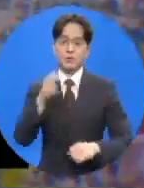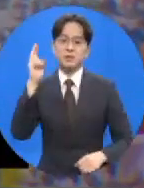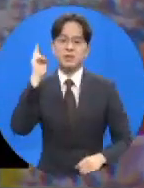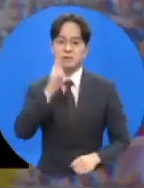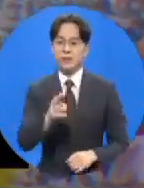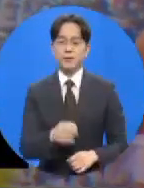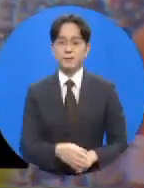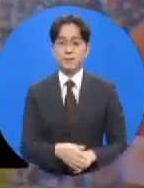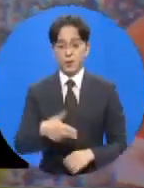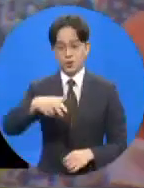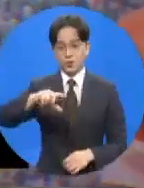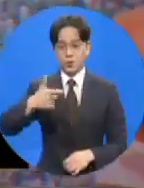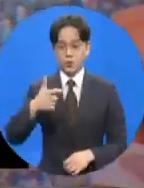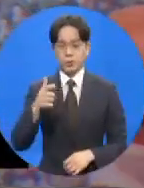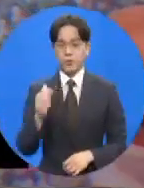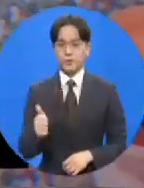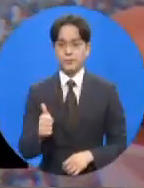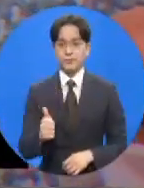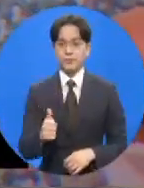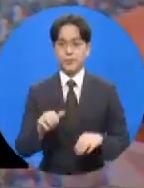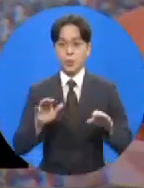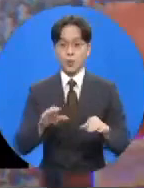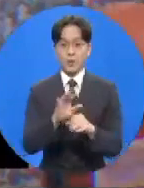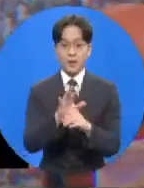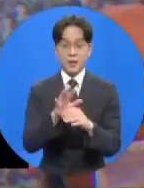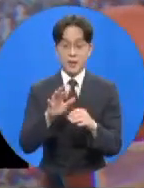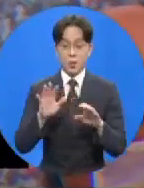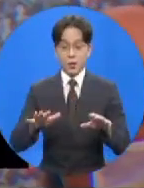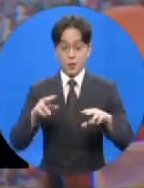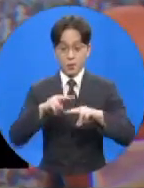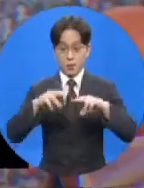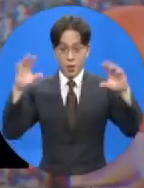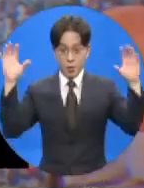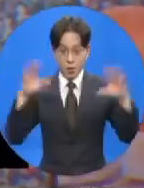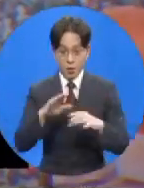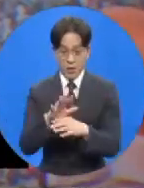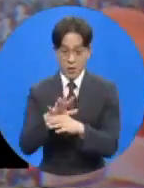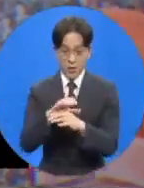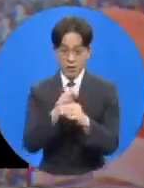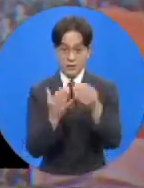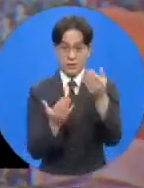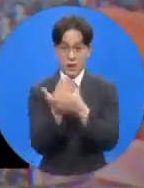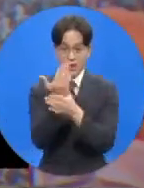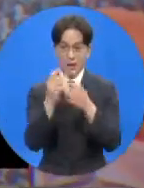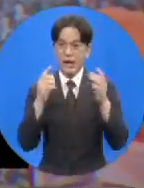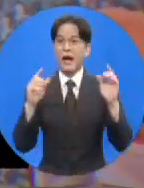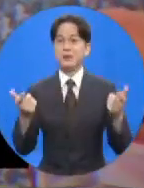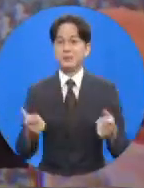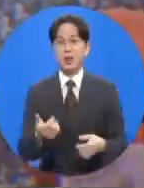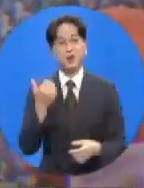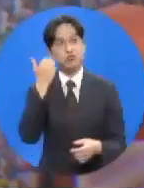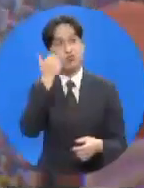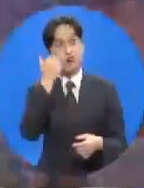앞두고 전면적으로 바이러스가 일어난 것이 아니고 바이러스 품을 우리 교회에 몰려다 갖다 부어버렸습니다.